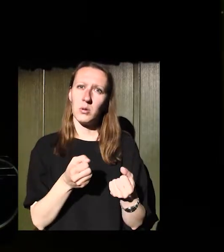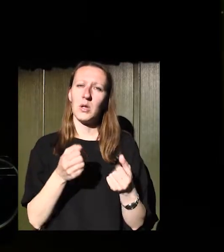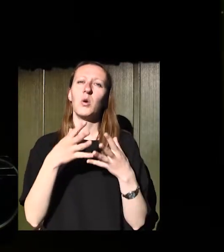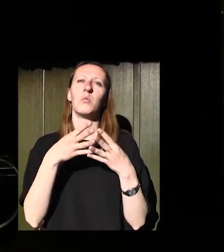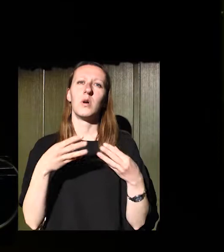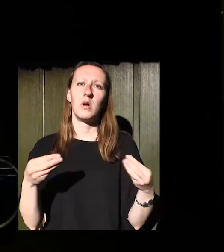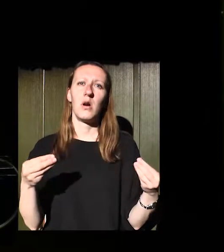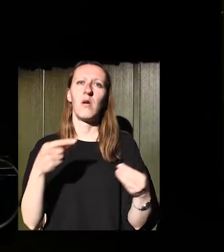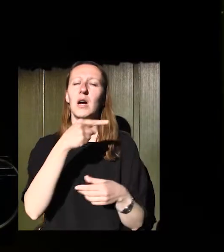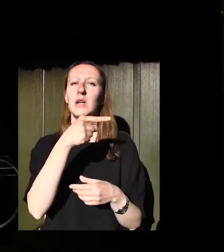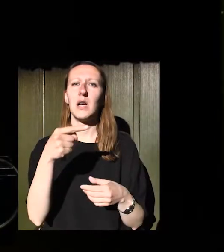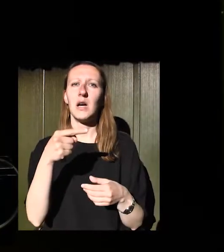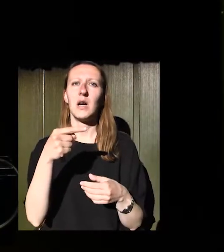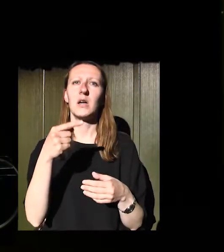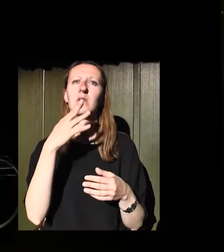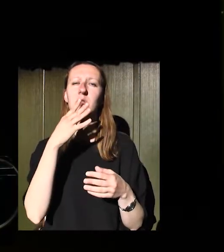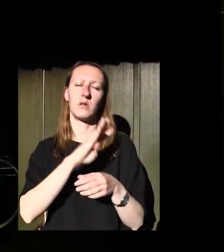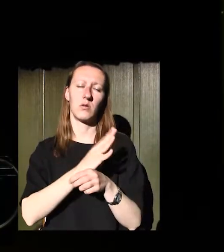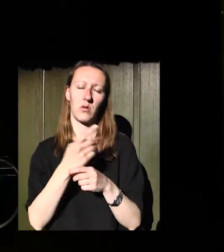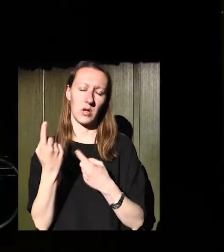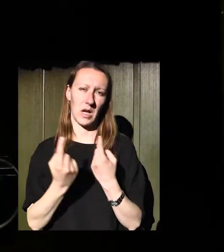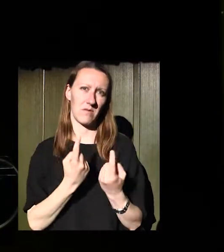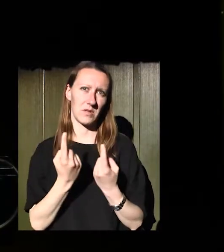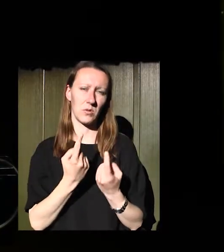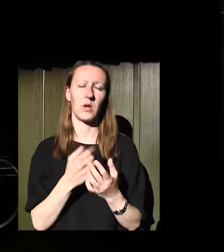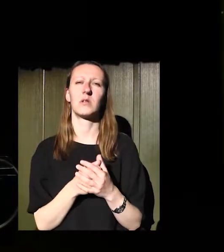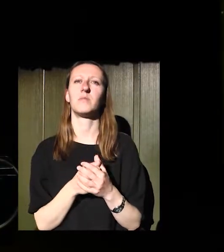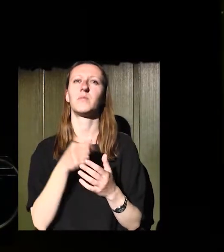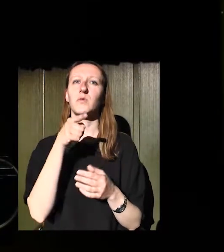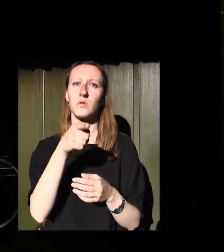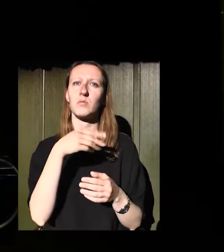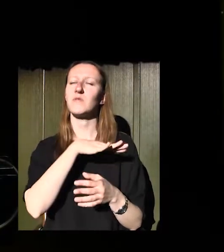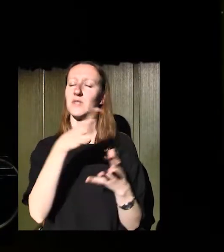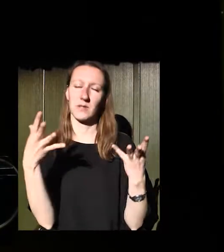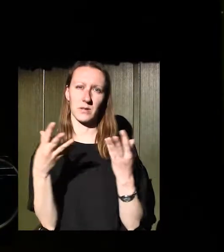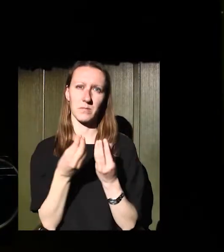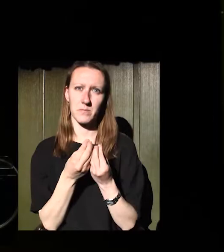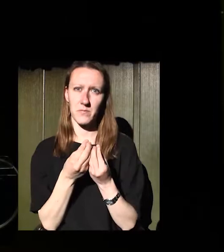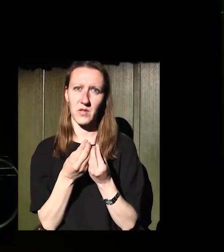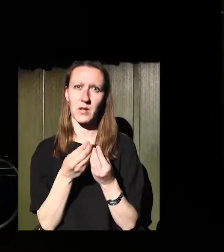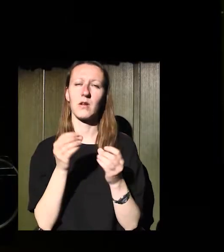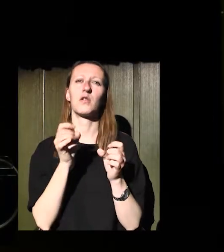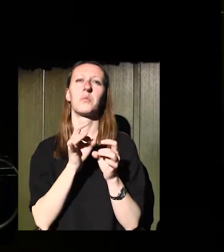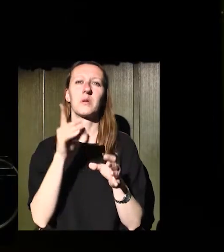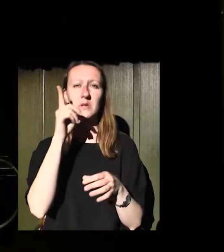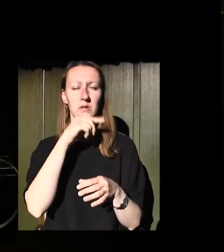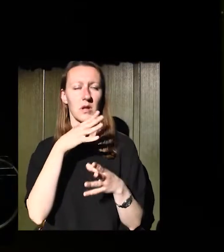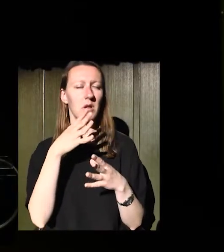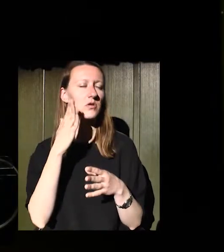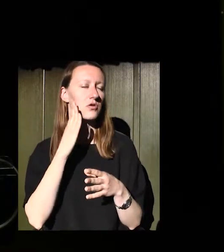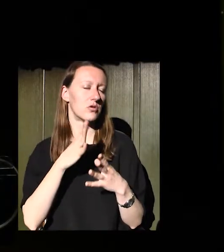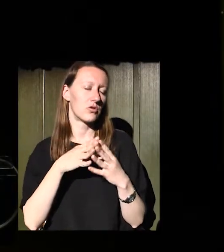doprinijeti ublažavanju negativnih posljedica koronavirusa. U tome smo svi zajedno, bez